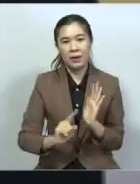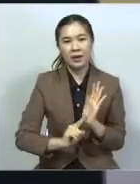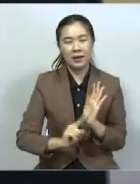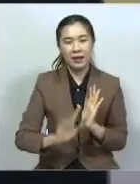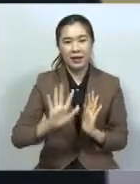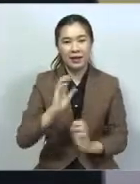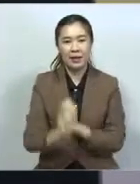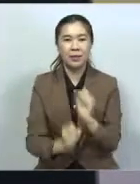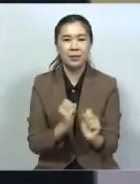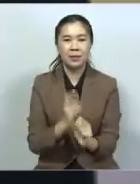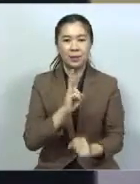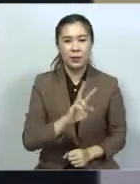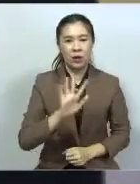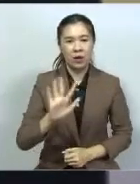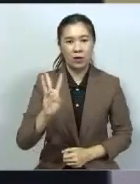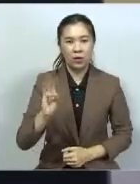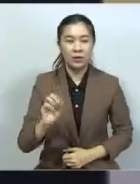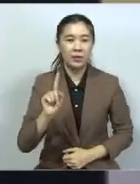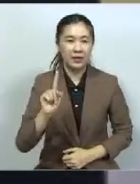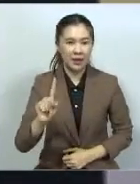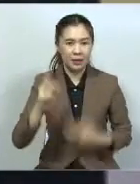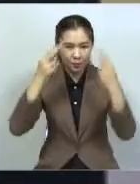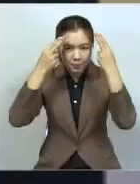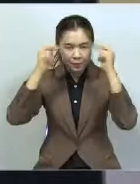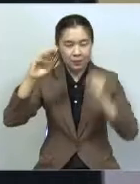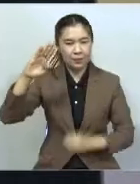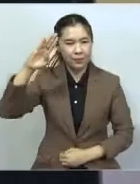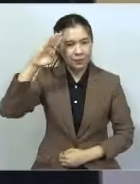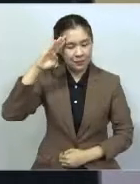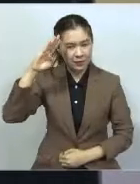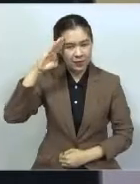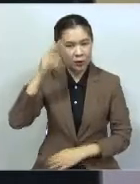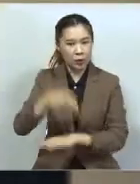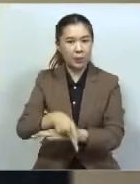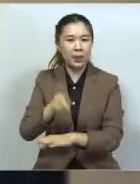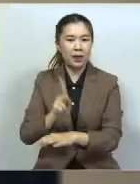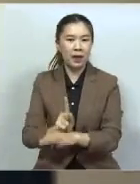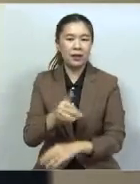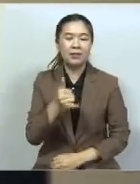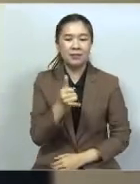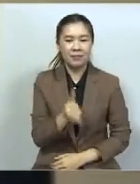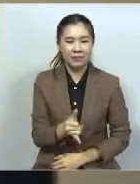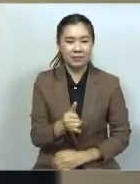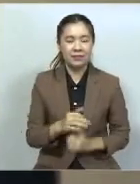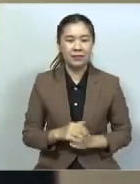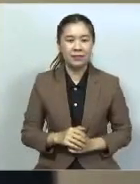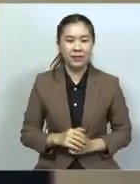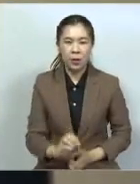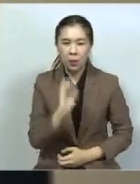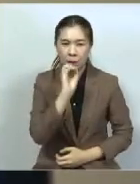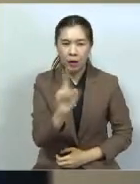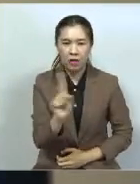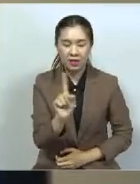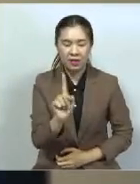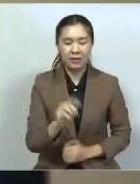5ของปี2561มีพลเอกประยุทธ์จันทร์โอชานายกรัฐมนตรีเป็นประธานนายกรัฐมนตรีก็ย้ำใน